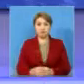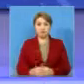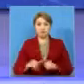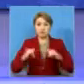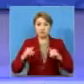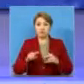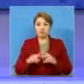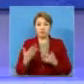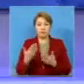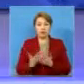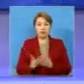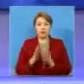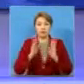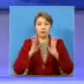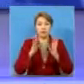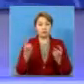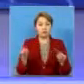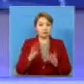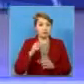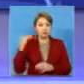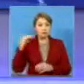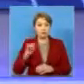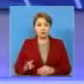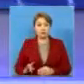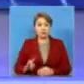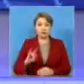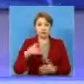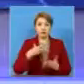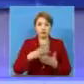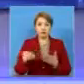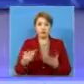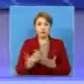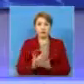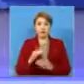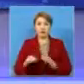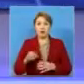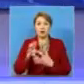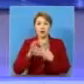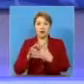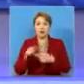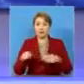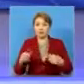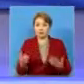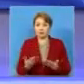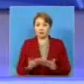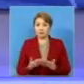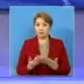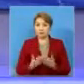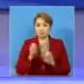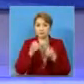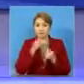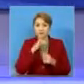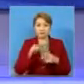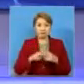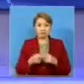Расширение технического парка. Для нужд Актюбинского аэропорта приобретены новые перронные автобусы, другая необходимая в зимний период